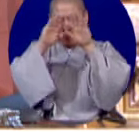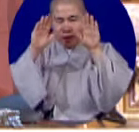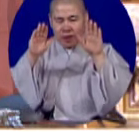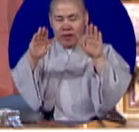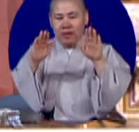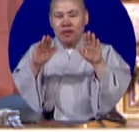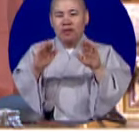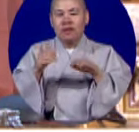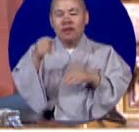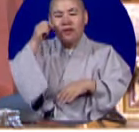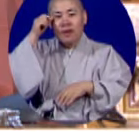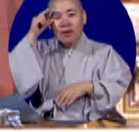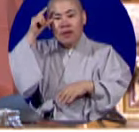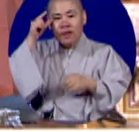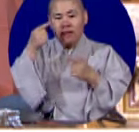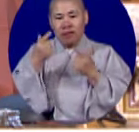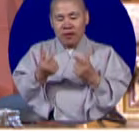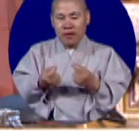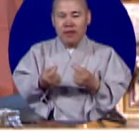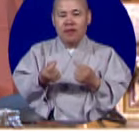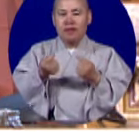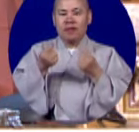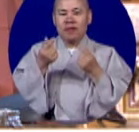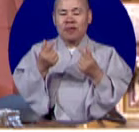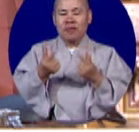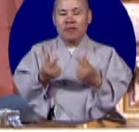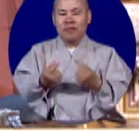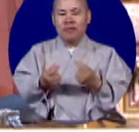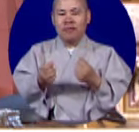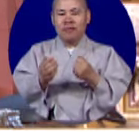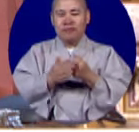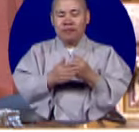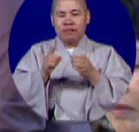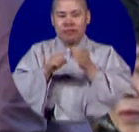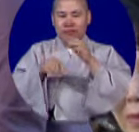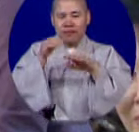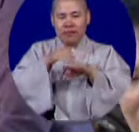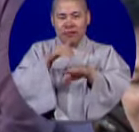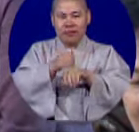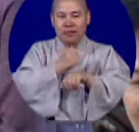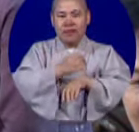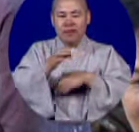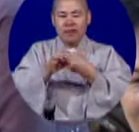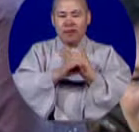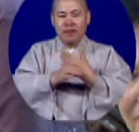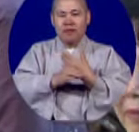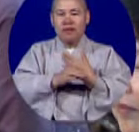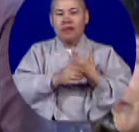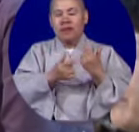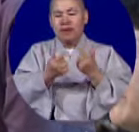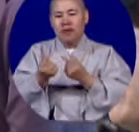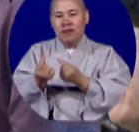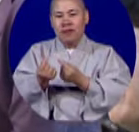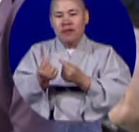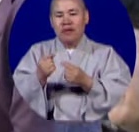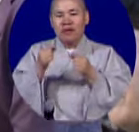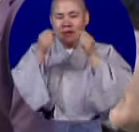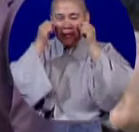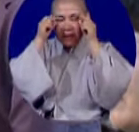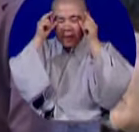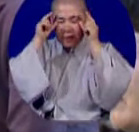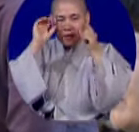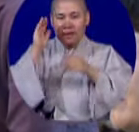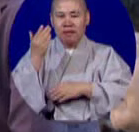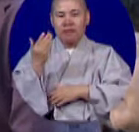것은 깨닫는 것과 같다. 그러니까 수행을 하면 이제 이렇게